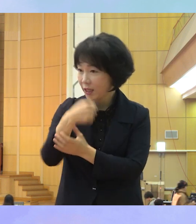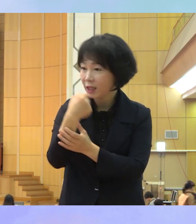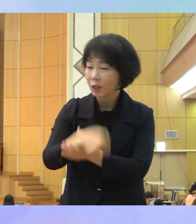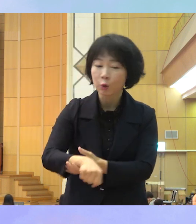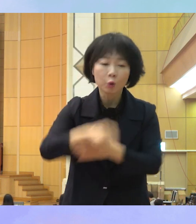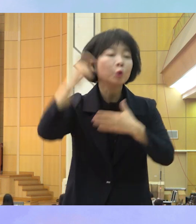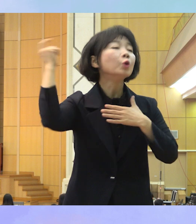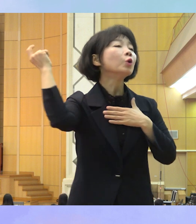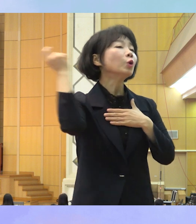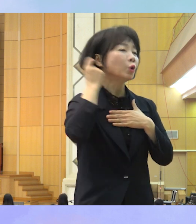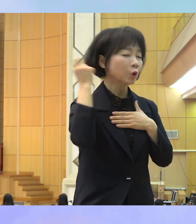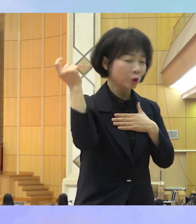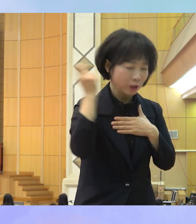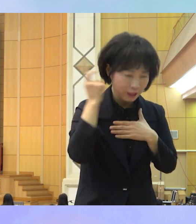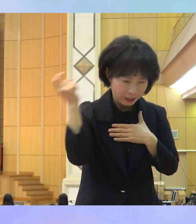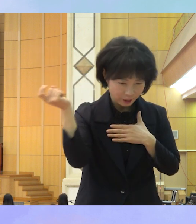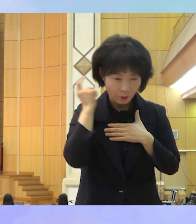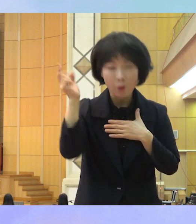종이